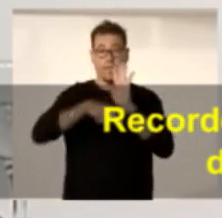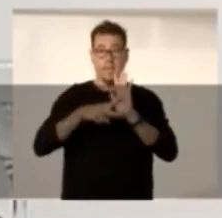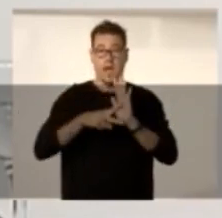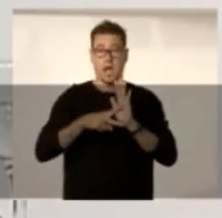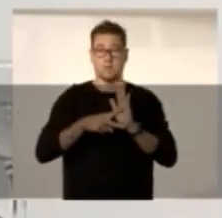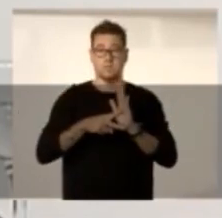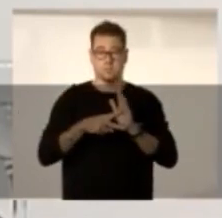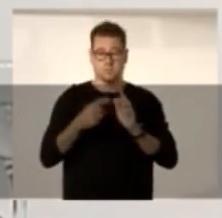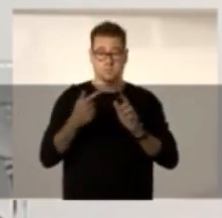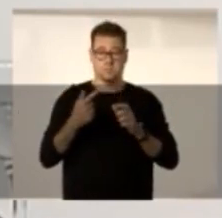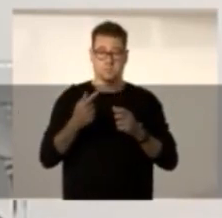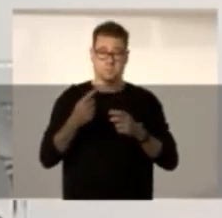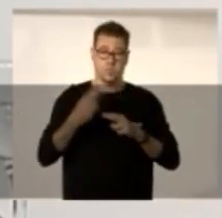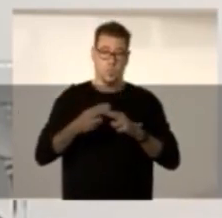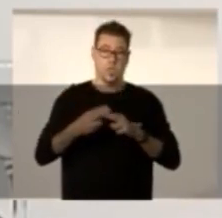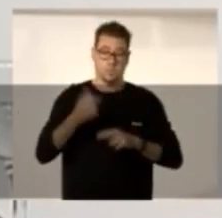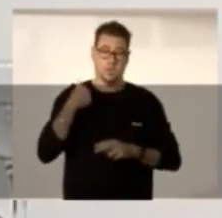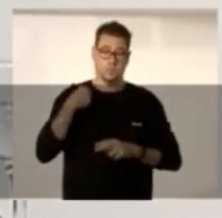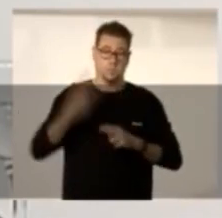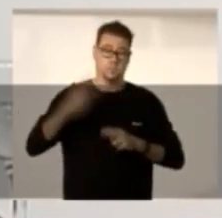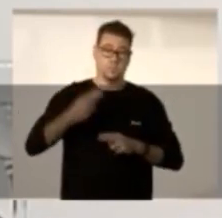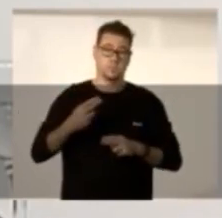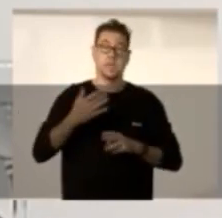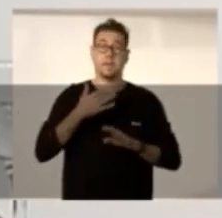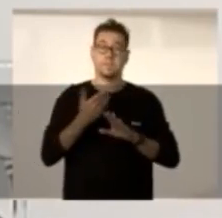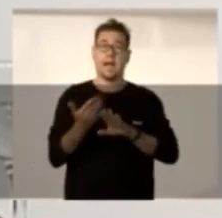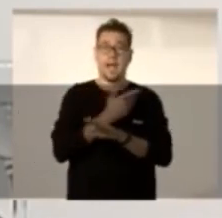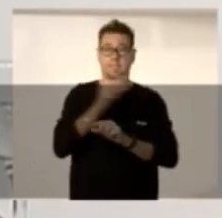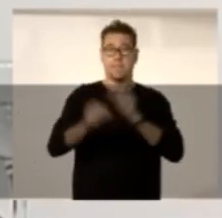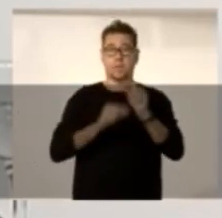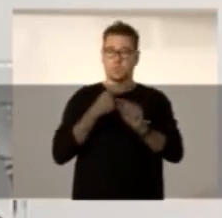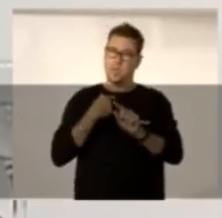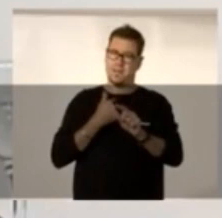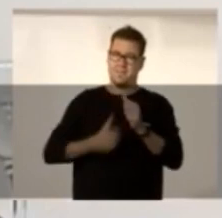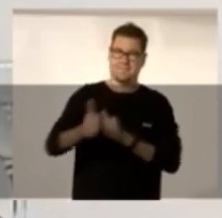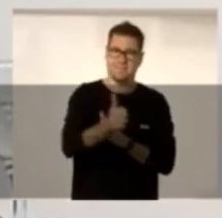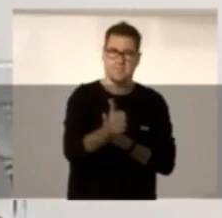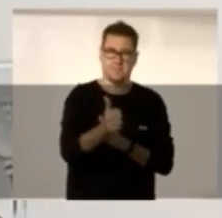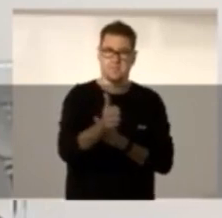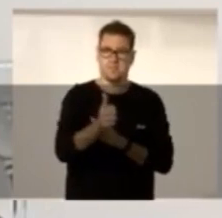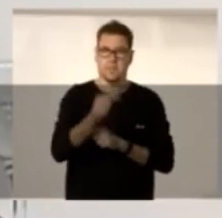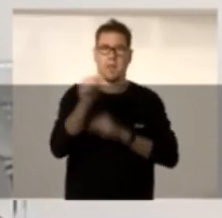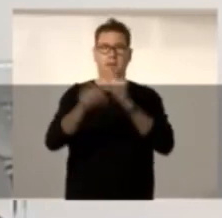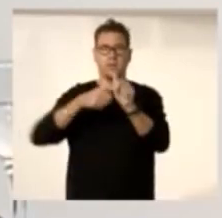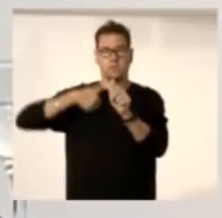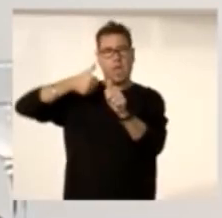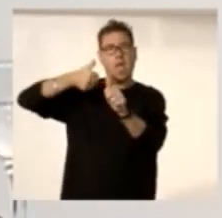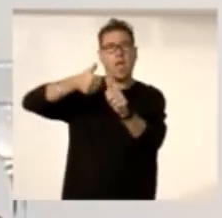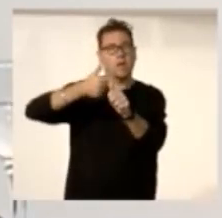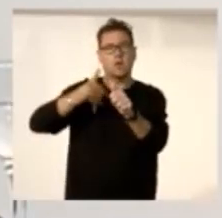dràstiques. I el que volem és anar per davant del virus, no a remolque del virus.